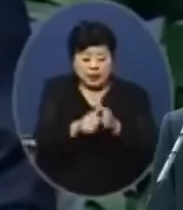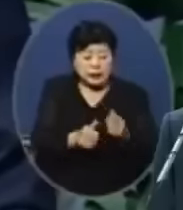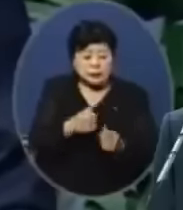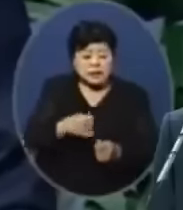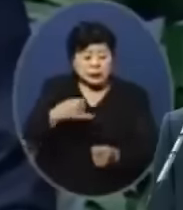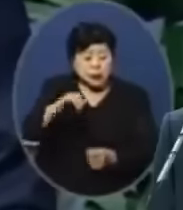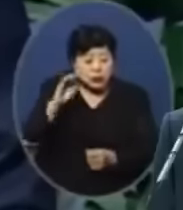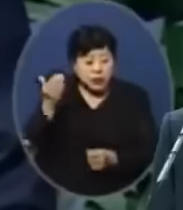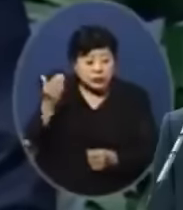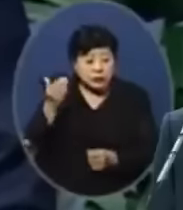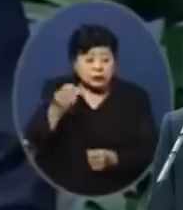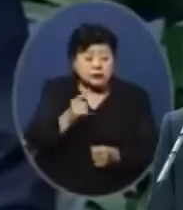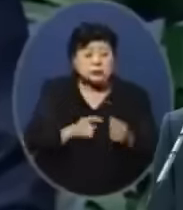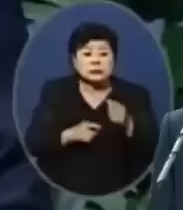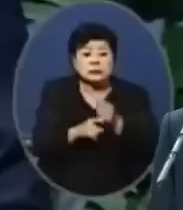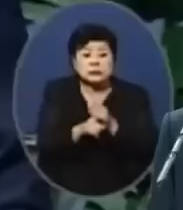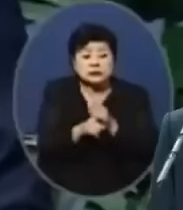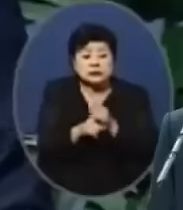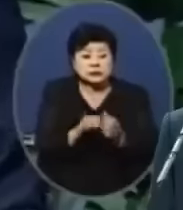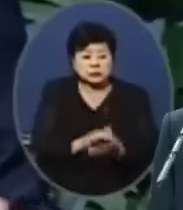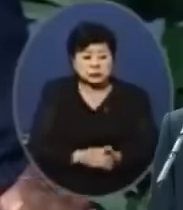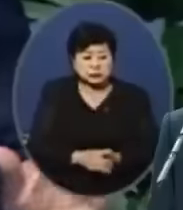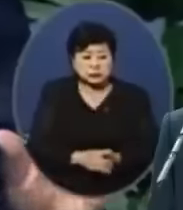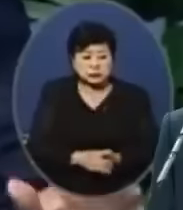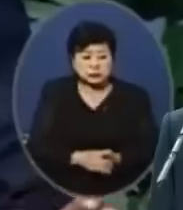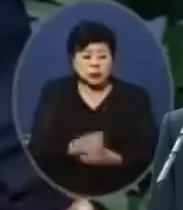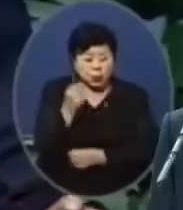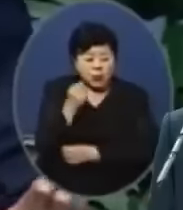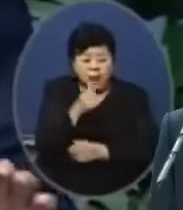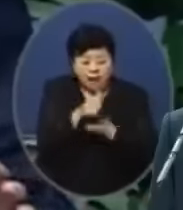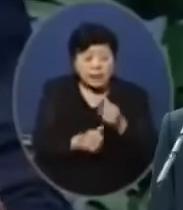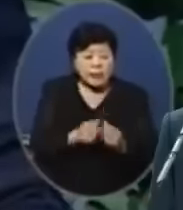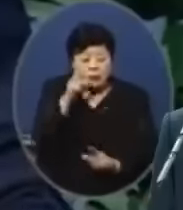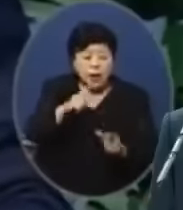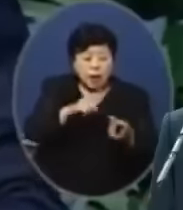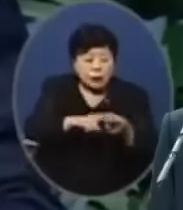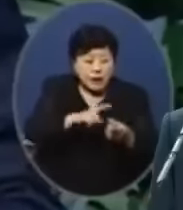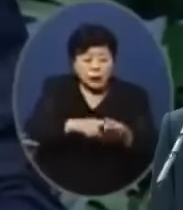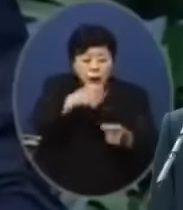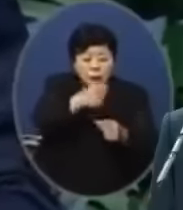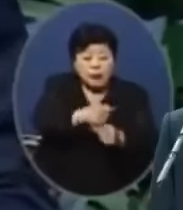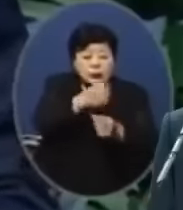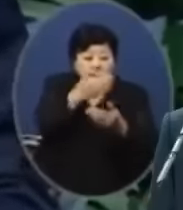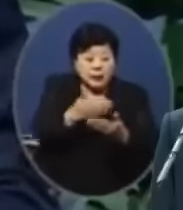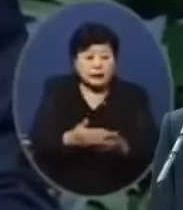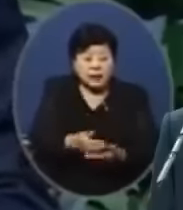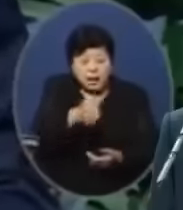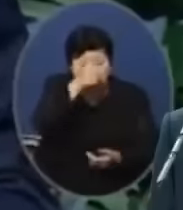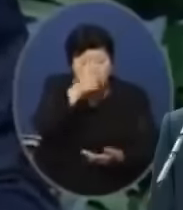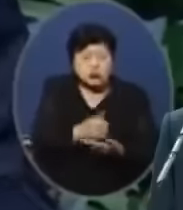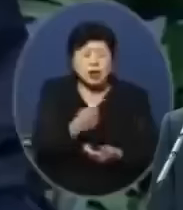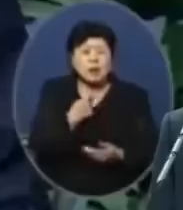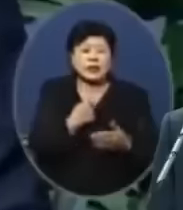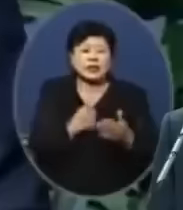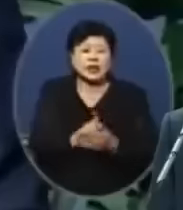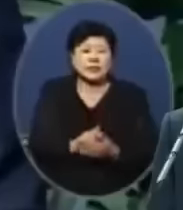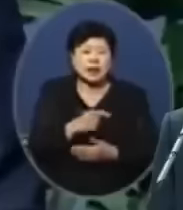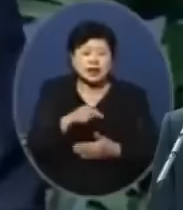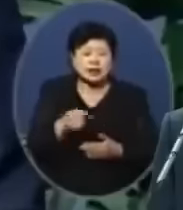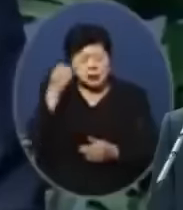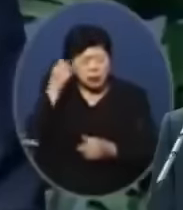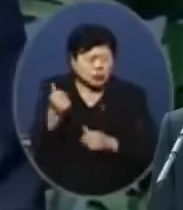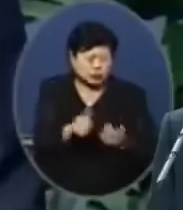하나님의 자녀가 된다는 것을 말하는 것입니다. 원래 우리는 하나님의 형상과 모양대로 지연받았으나 아담이 범죄함으로 속